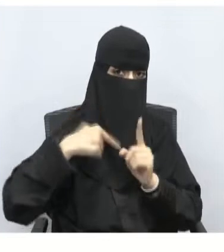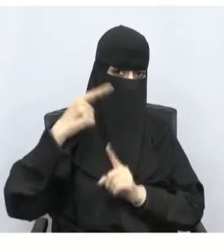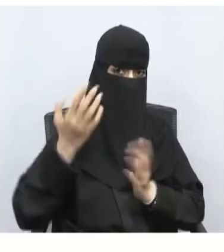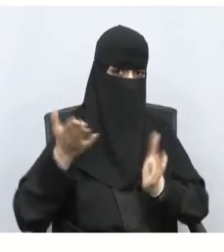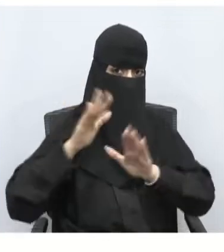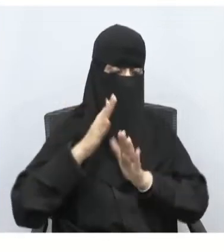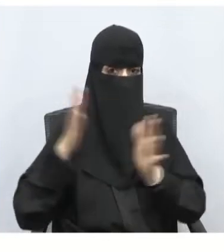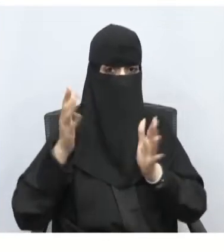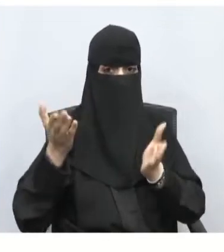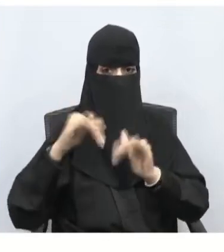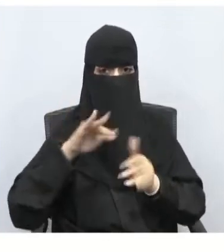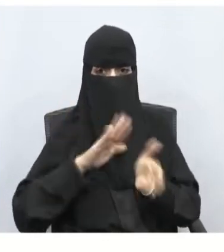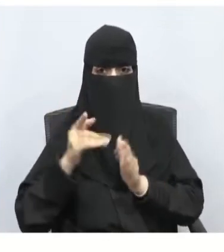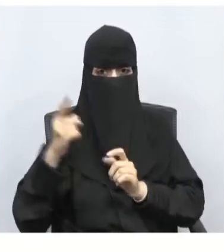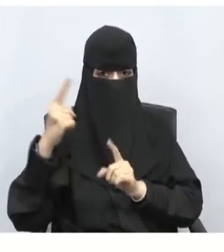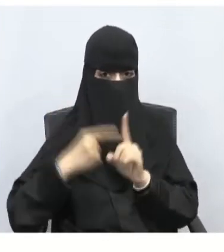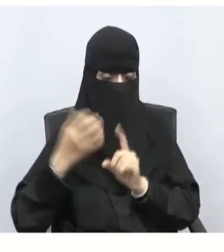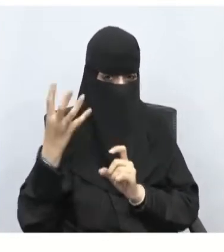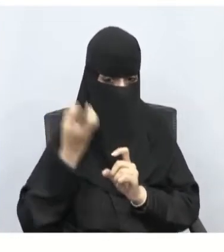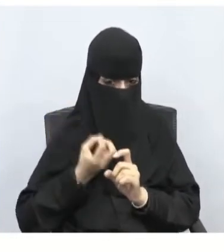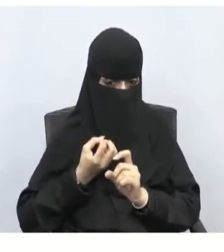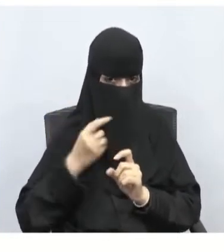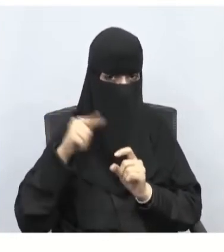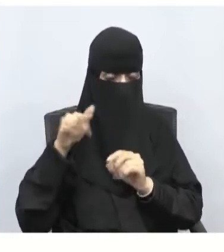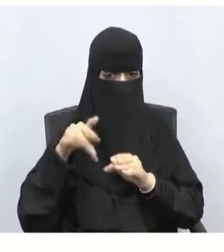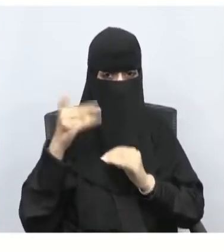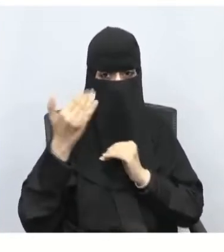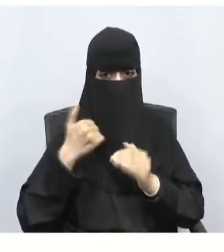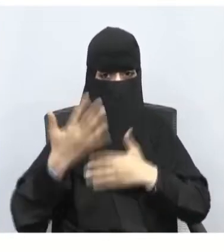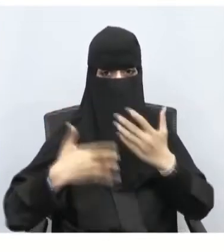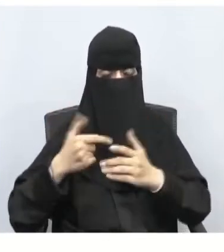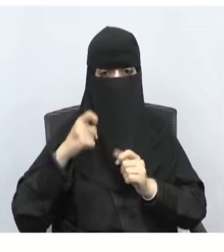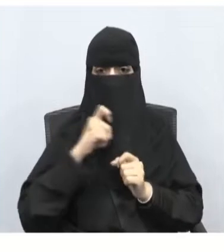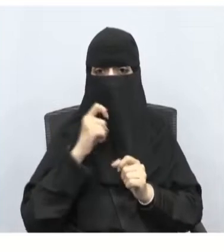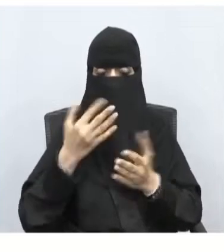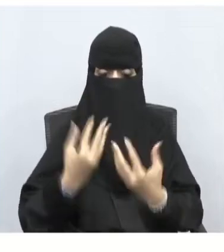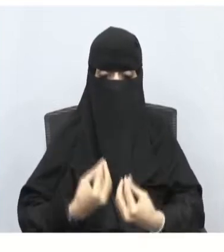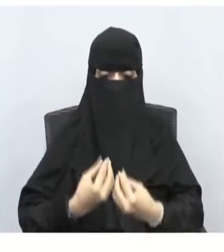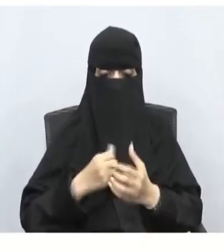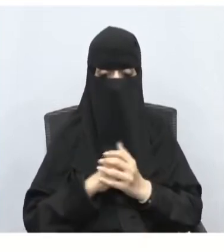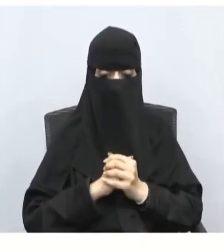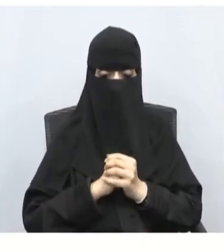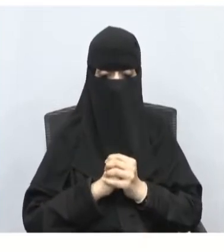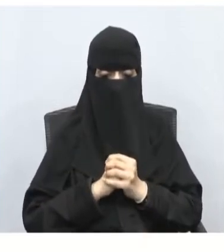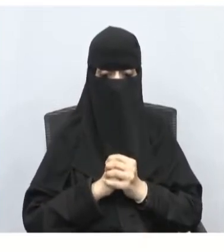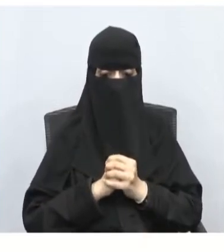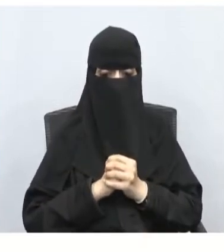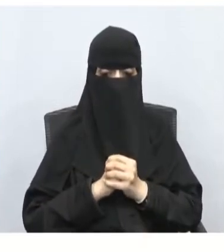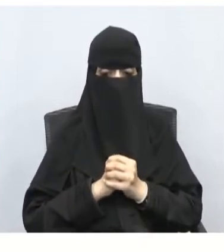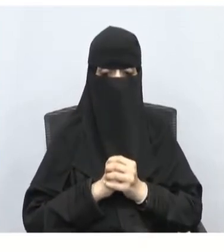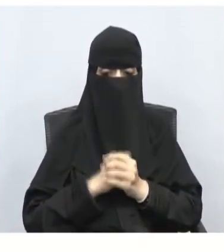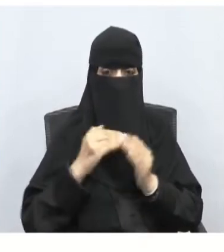أكبر، بينما الصوت المنخفض يحمل طاقة أقل.